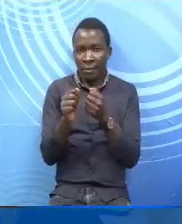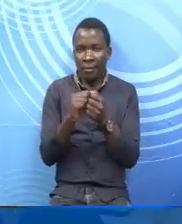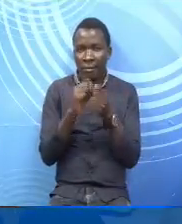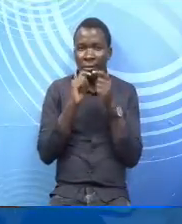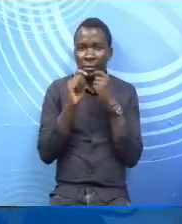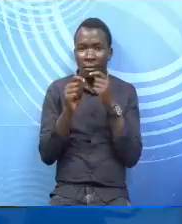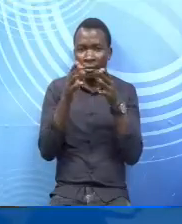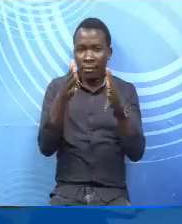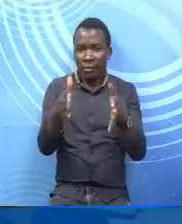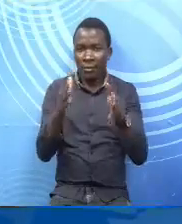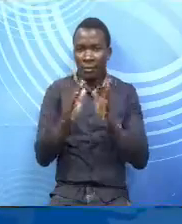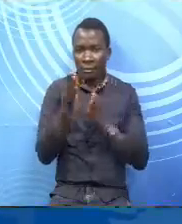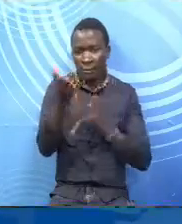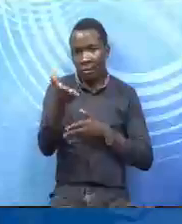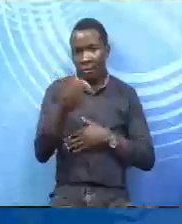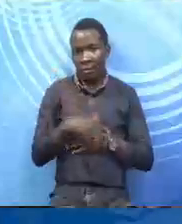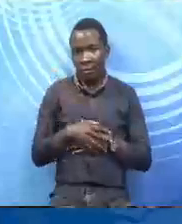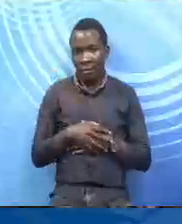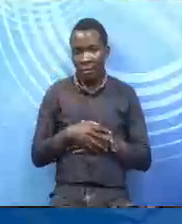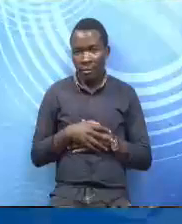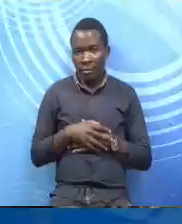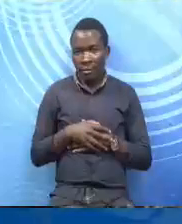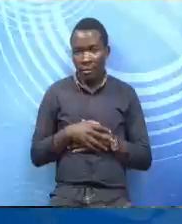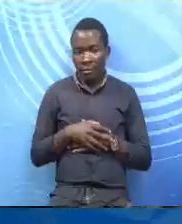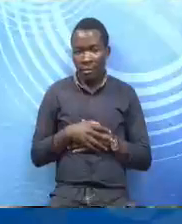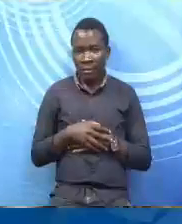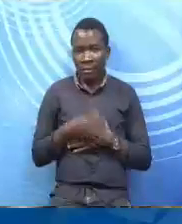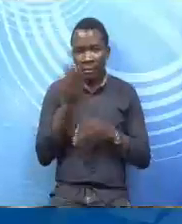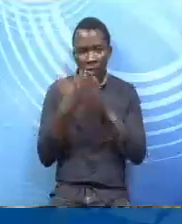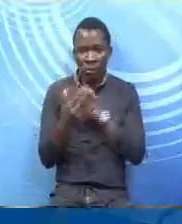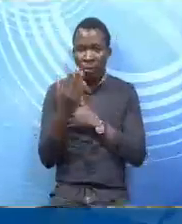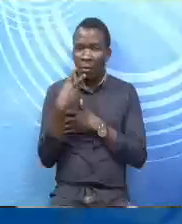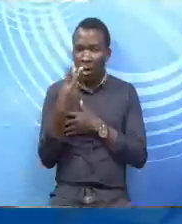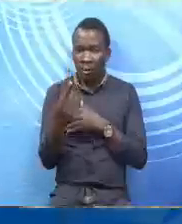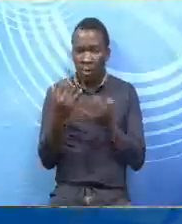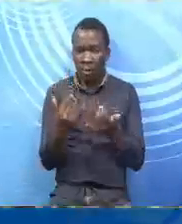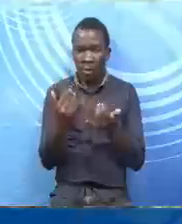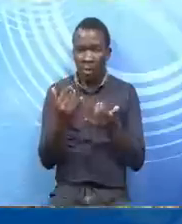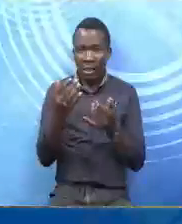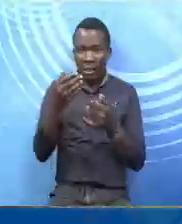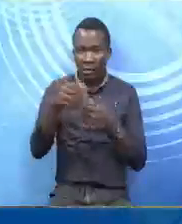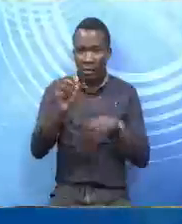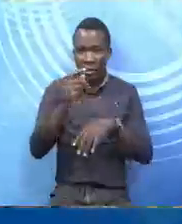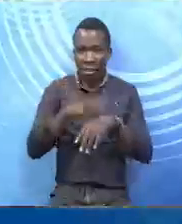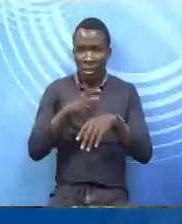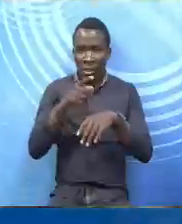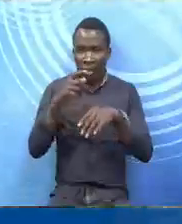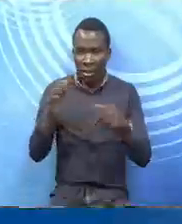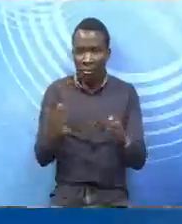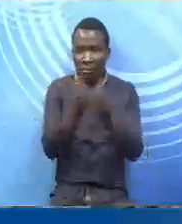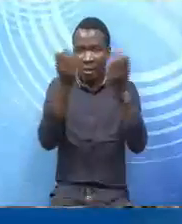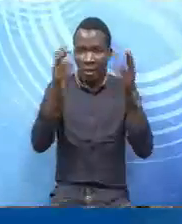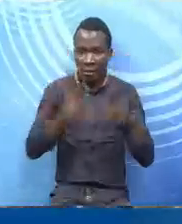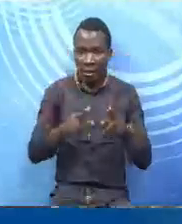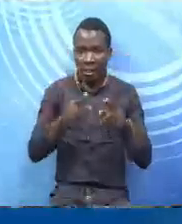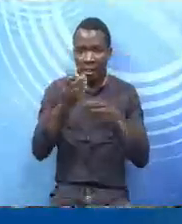amaboko. Hagati ya saa 3 na saa 4 z'igitondo cyo kuri uyu wa kabiri nibwo impanuka yabereye Kicukiro werekeza